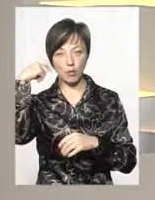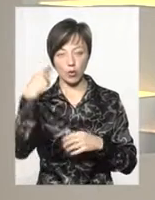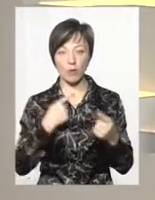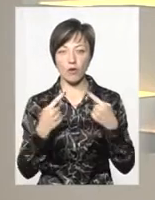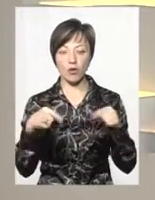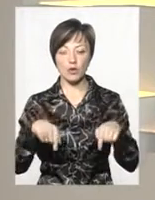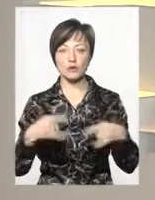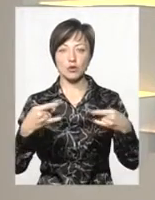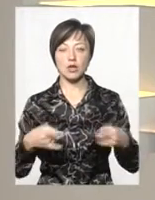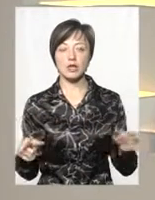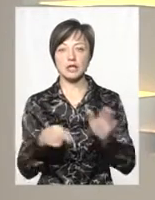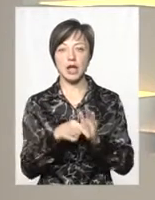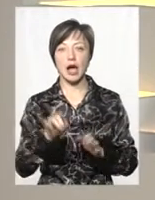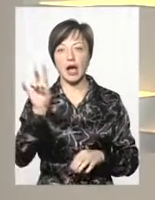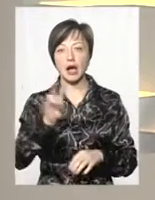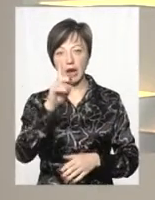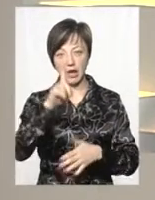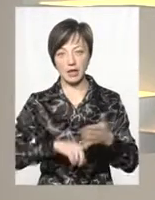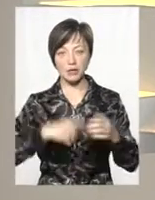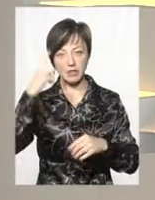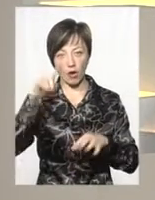у студії з релігієзнавцем, головою